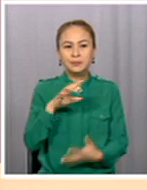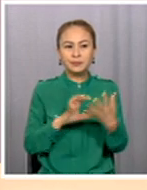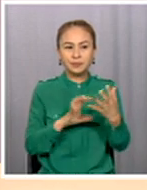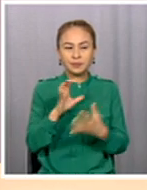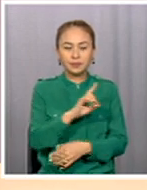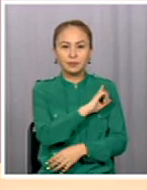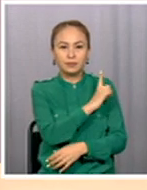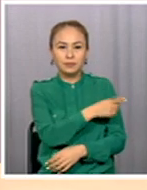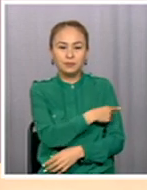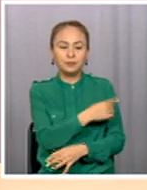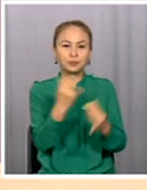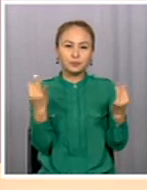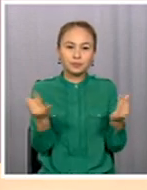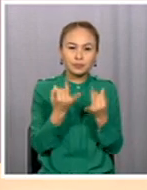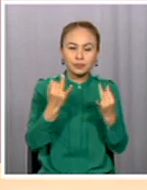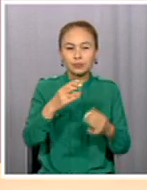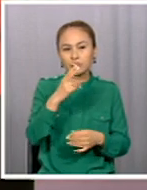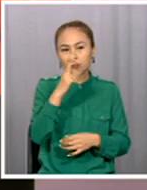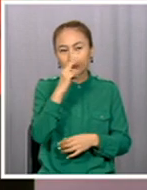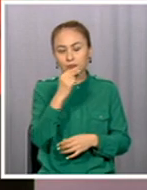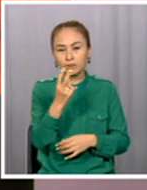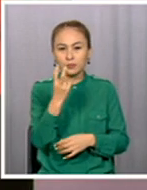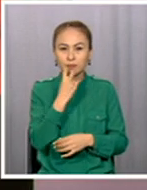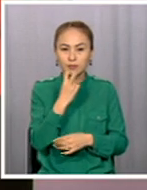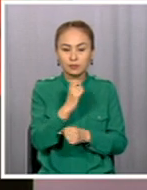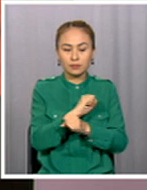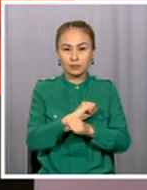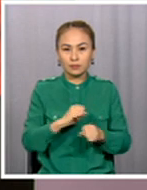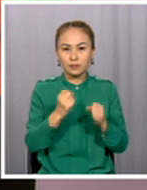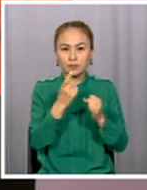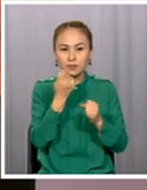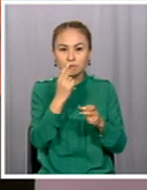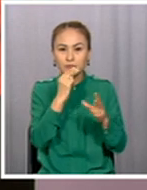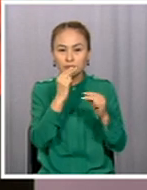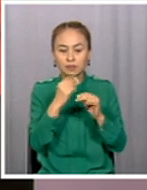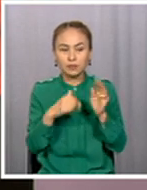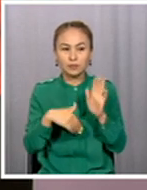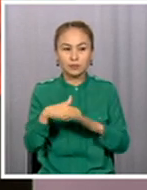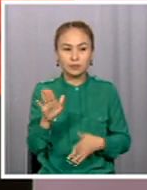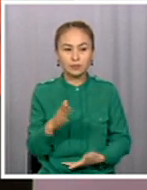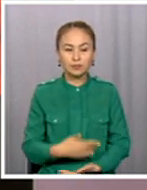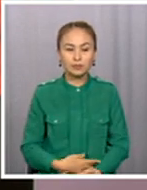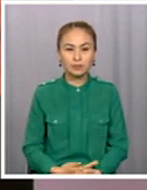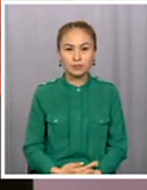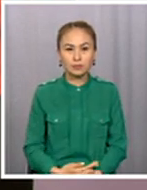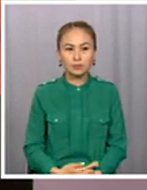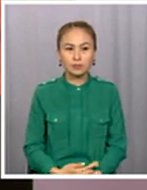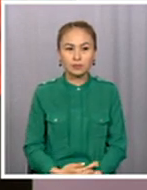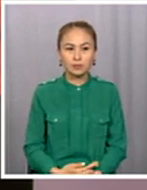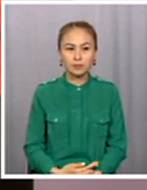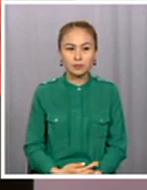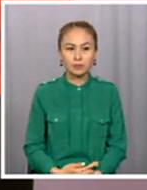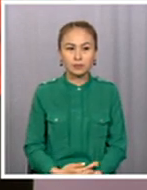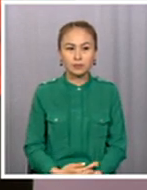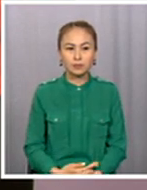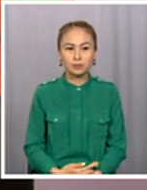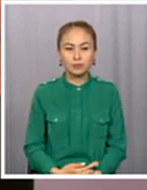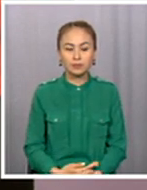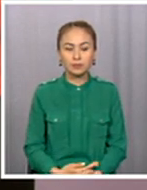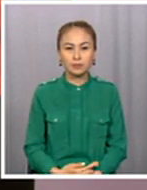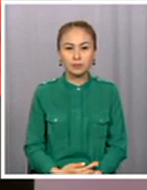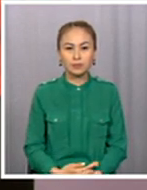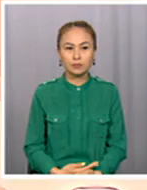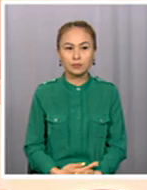қатты сөйлесуге, күлуге болмайды. Сыбырлап сөйлескен жөн. Ендеше балалар, бейне материалға назар